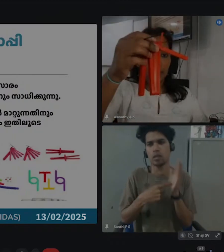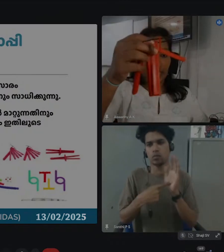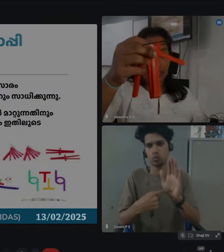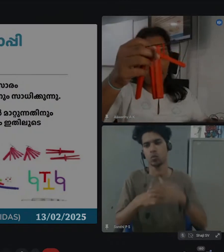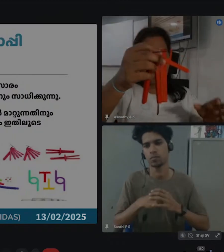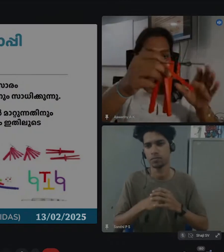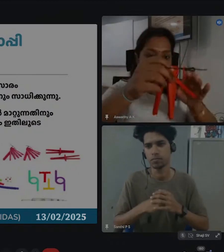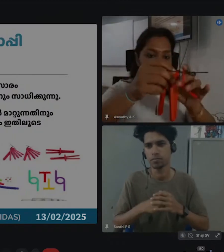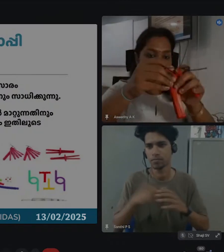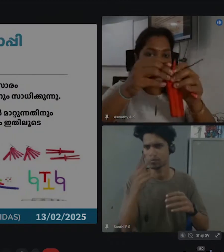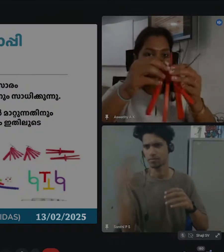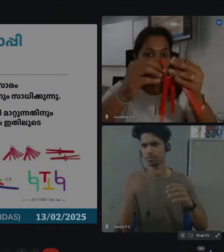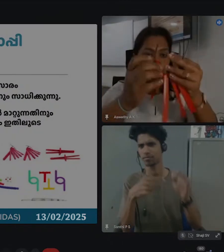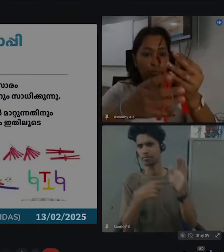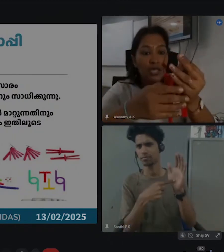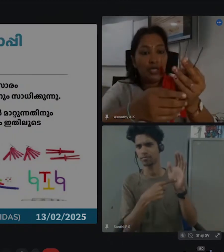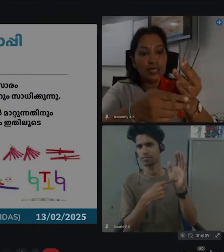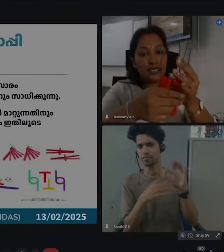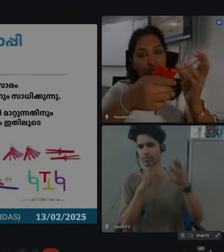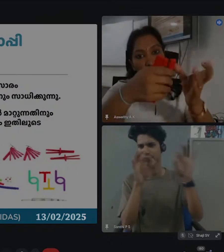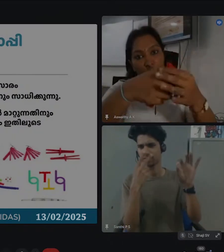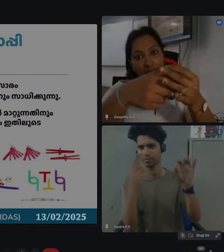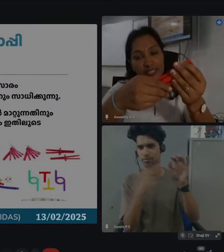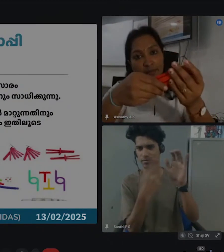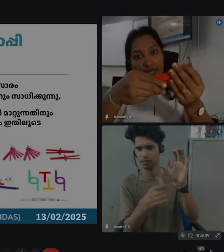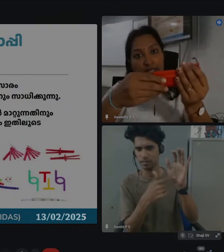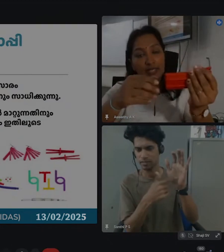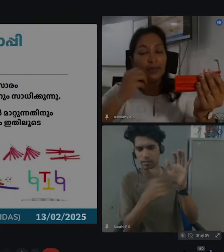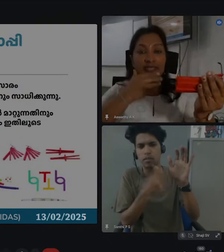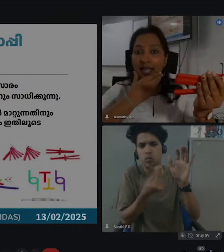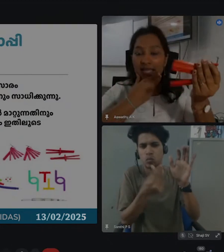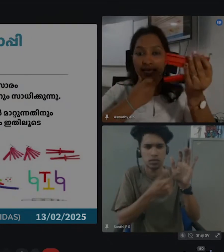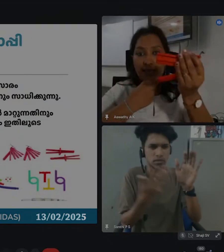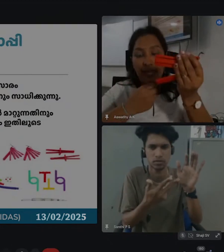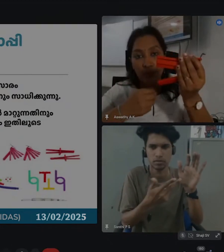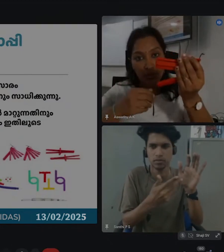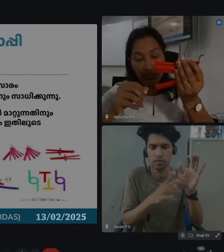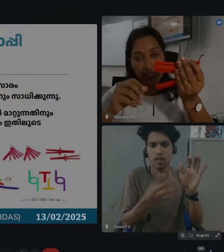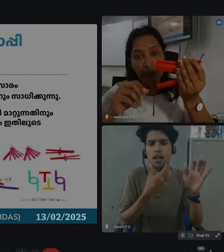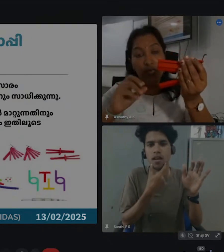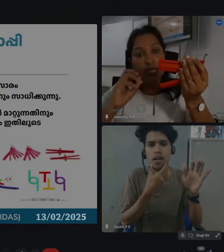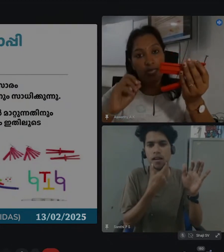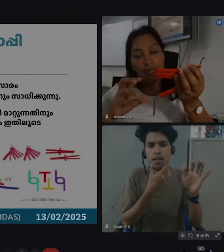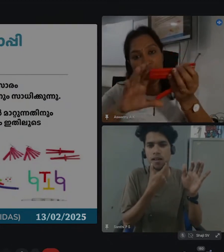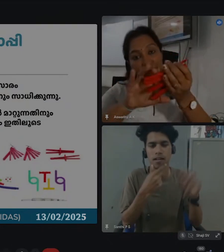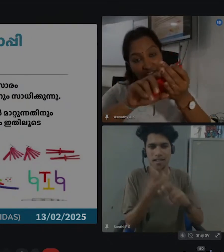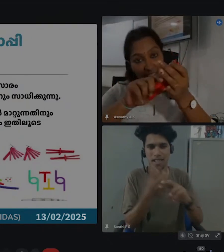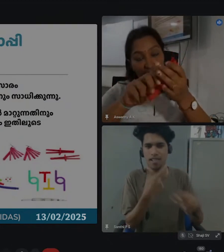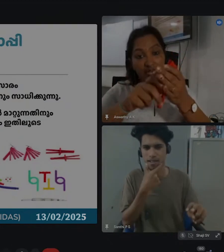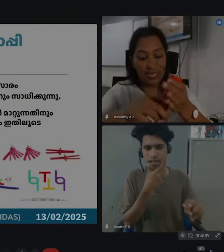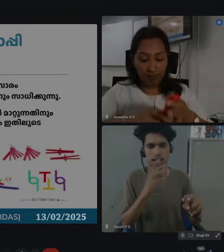ഇത് നിങ്ങൾക്ക് കാണാൻ സാധിക്കുന്നുണ്ട് എന്ന് എനിക്ക് തോന്നുന്നു. ഇത് ഉപയോഗിച്ച് നമുക്ക് നമ്മുടെ താടിയെല്ലിന്റെ ബലം കൂട്ടുന്നതിനും